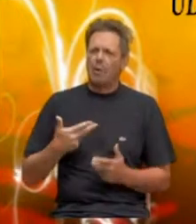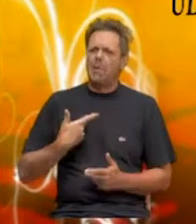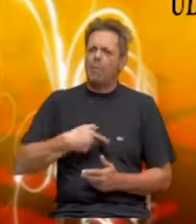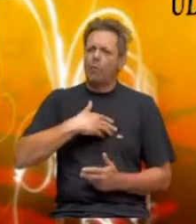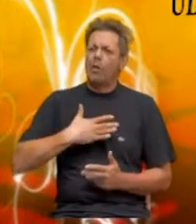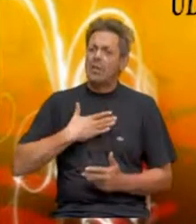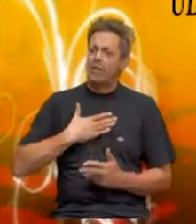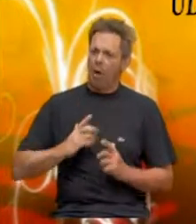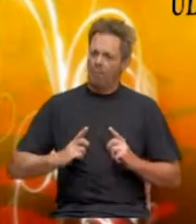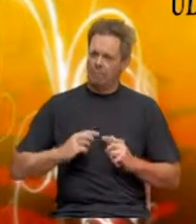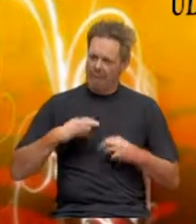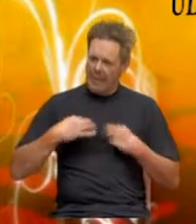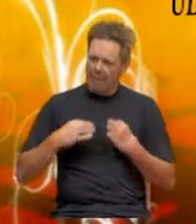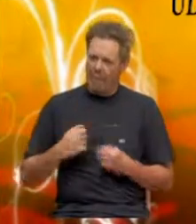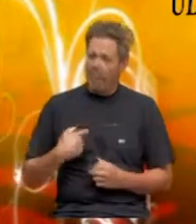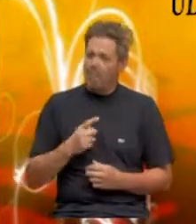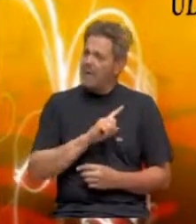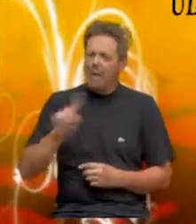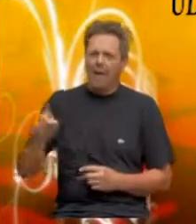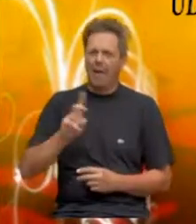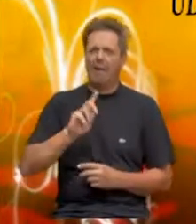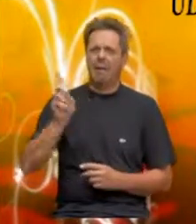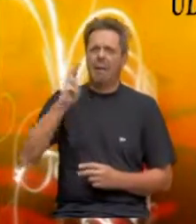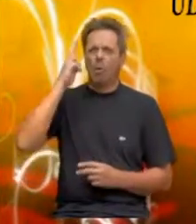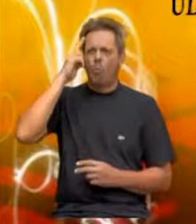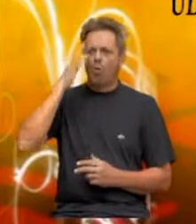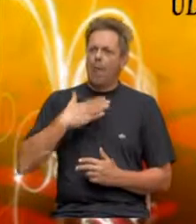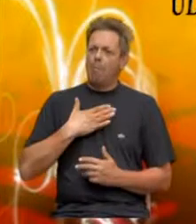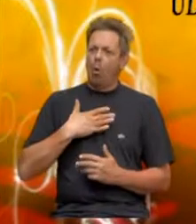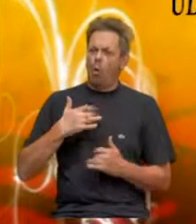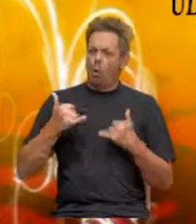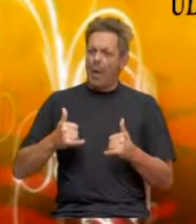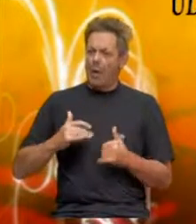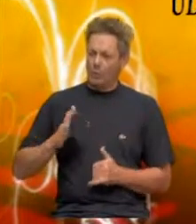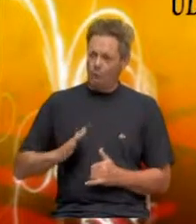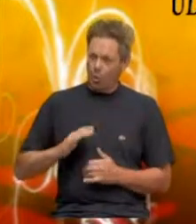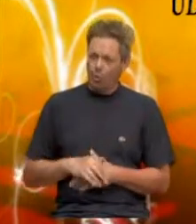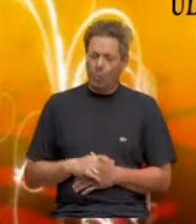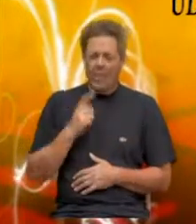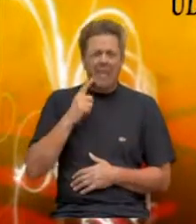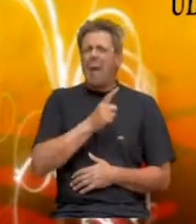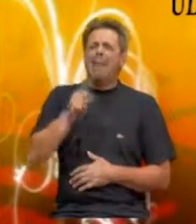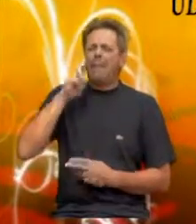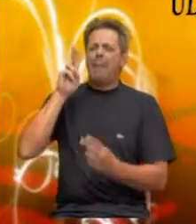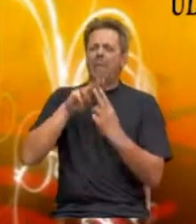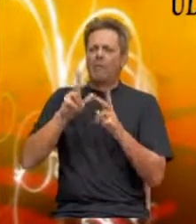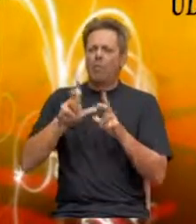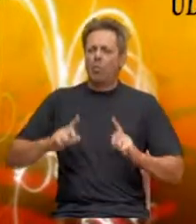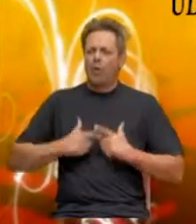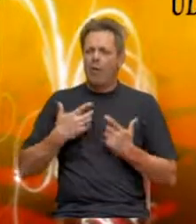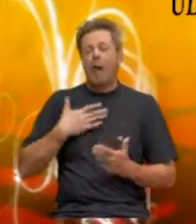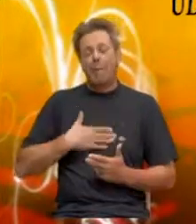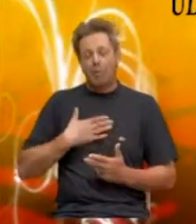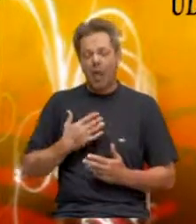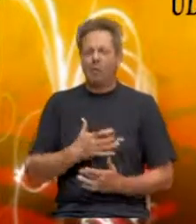svoje zdravlje. E da vi nikada ne bi upoznali moju današnju gošću, nikad da je ne vidite uživo, ja vam želim